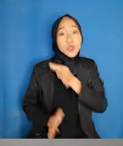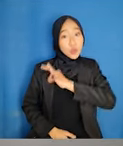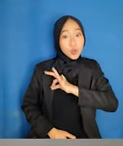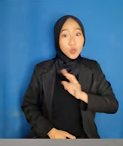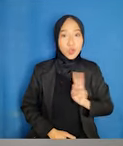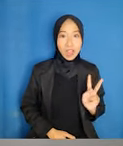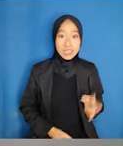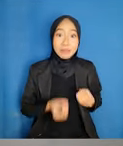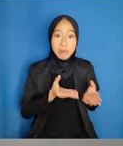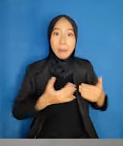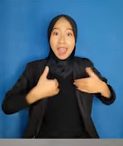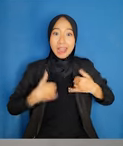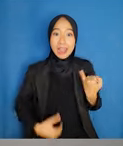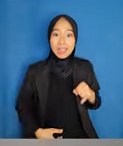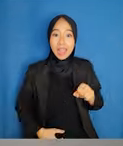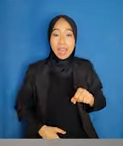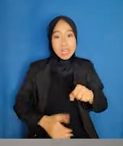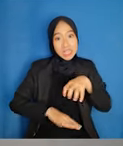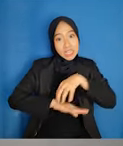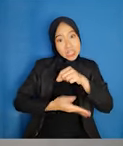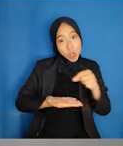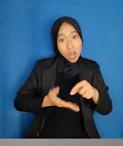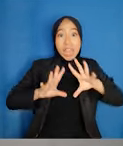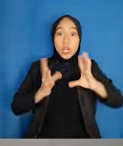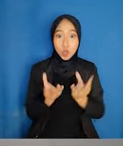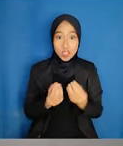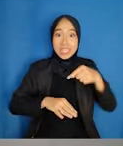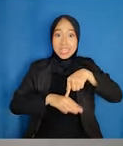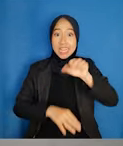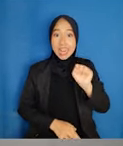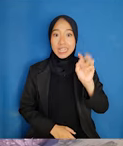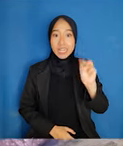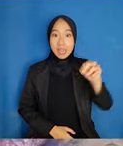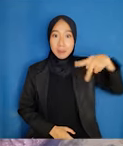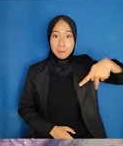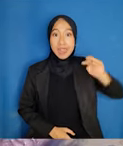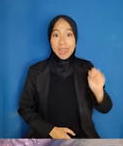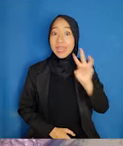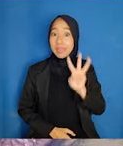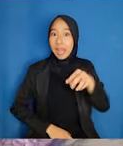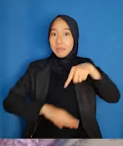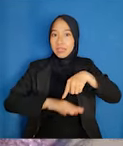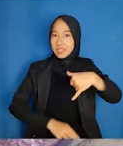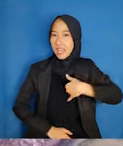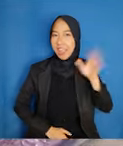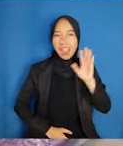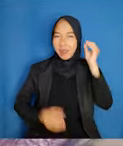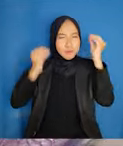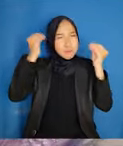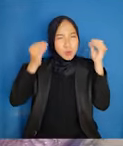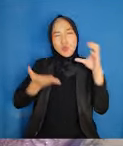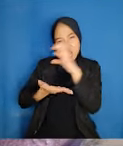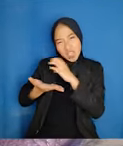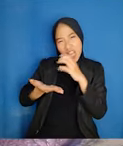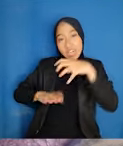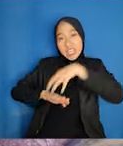diuntungkan karena adanya sekolah inklusif di SMP 6 ini. dan saya tidak perlu bingung mencari